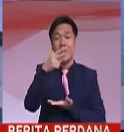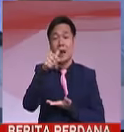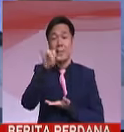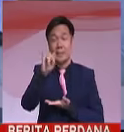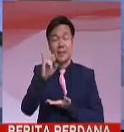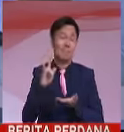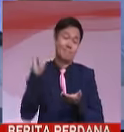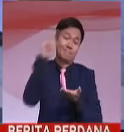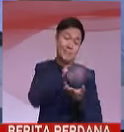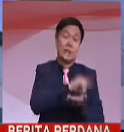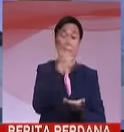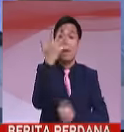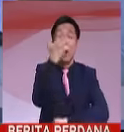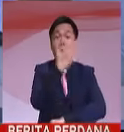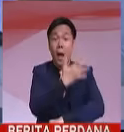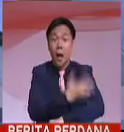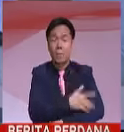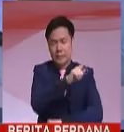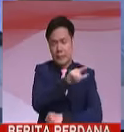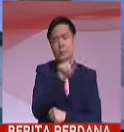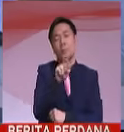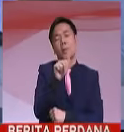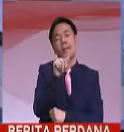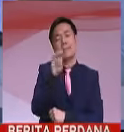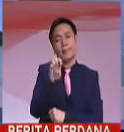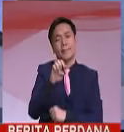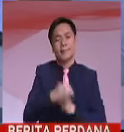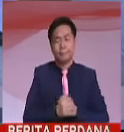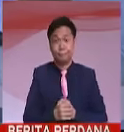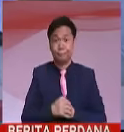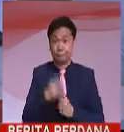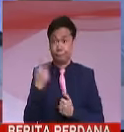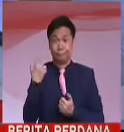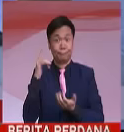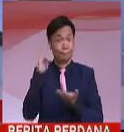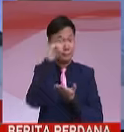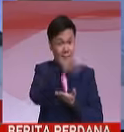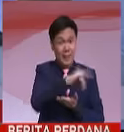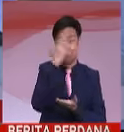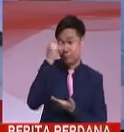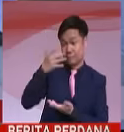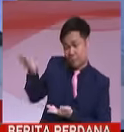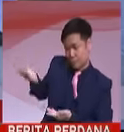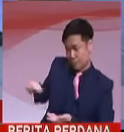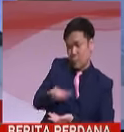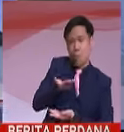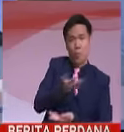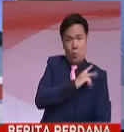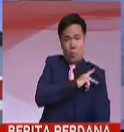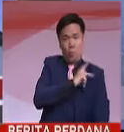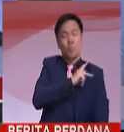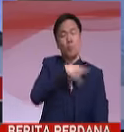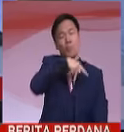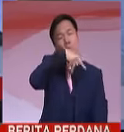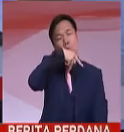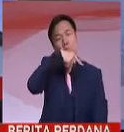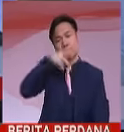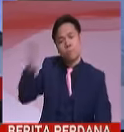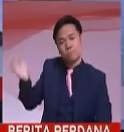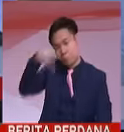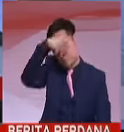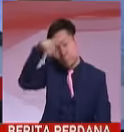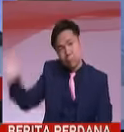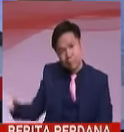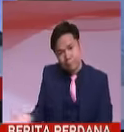ke Emirat Arab bersatu II lawatan khas itu atas jumputan putra mahkota Abu Dhabi Sheikh Muhammad Husain Al